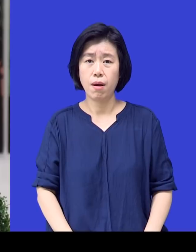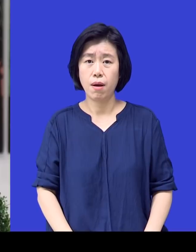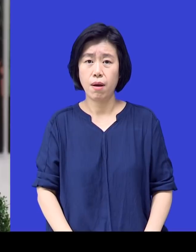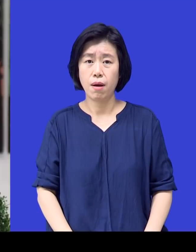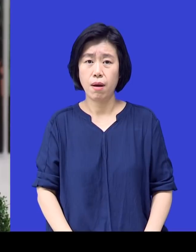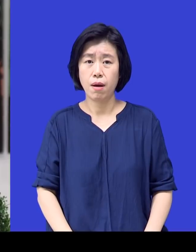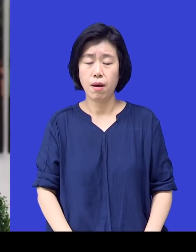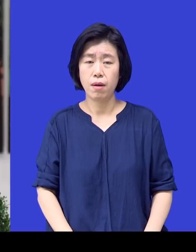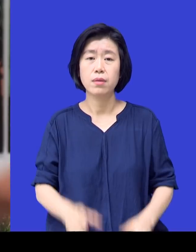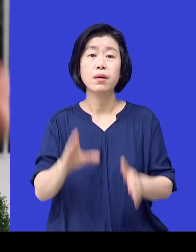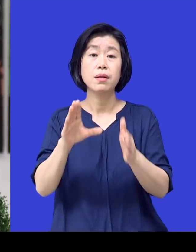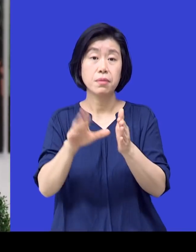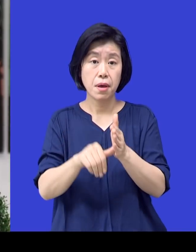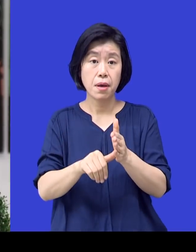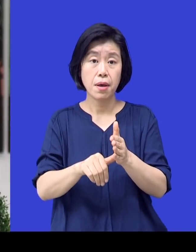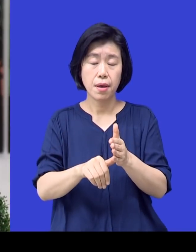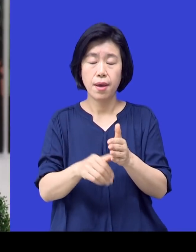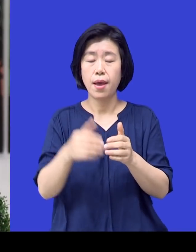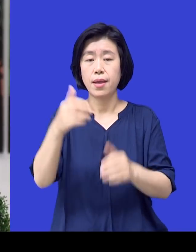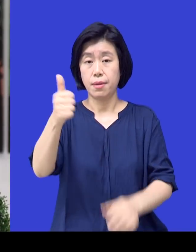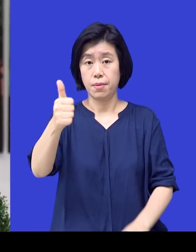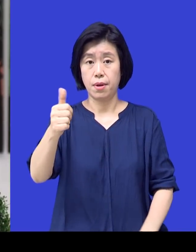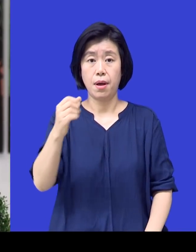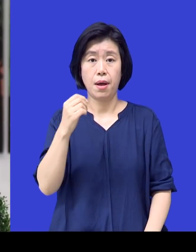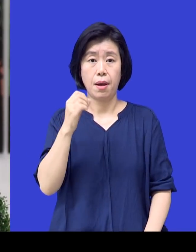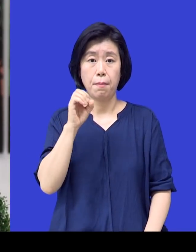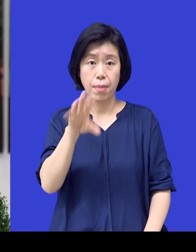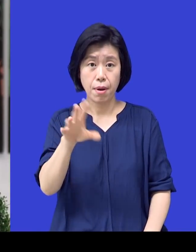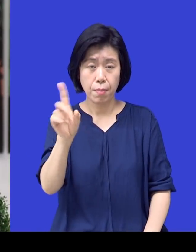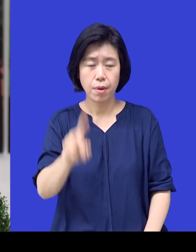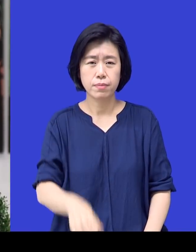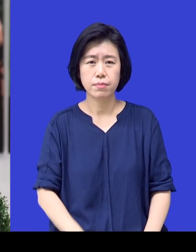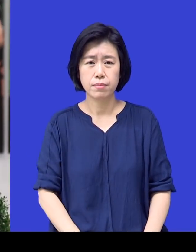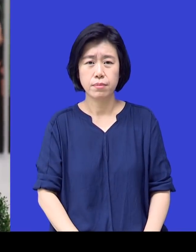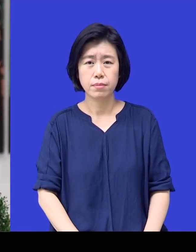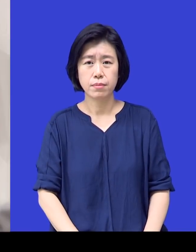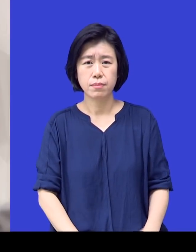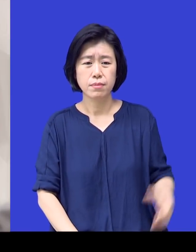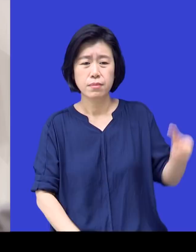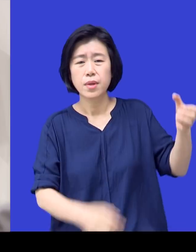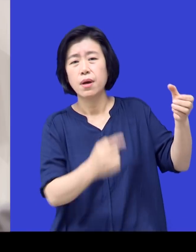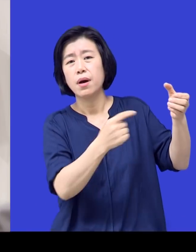있습니까? 내가 들고 있는 한국에서 가져온 이 깡통이